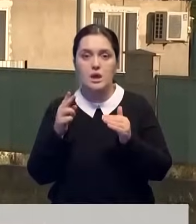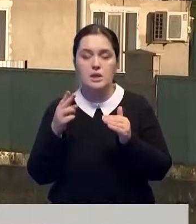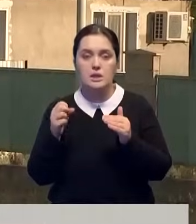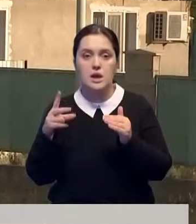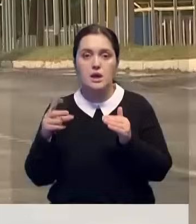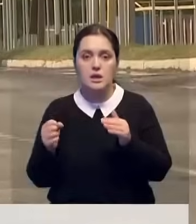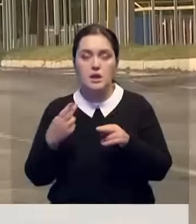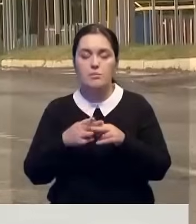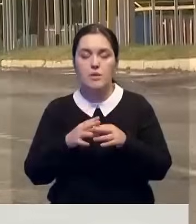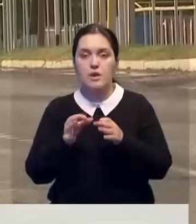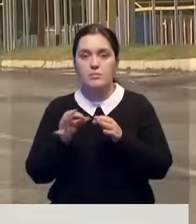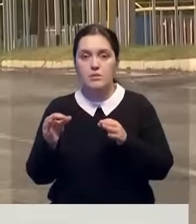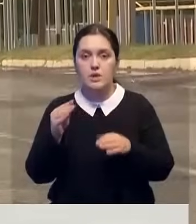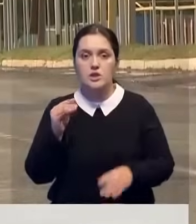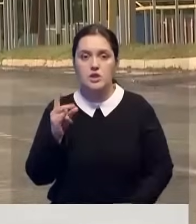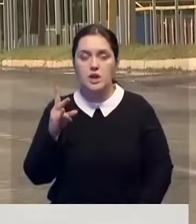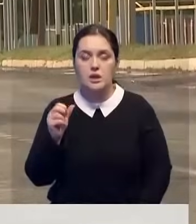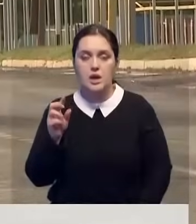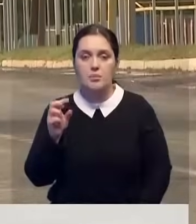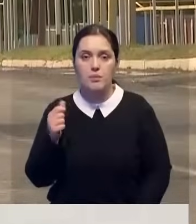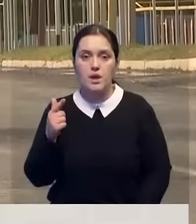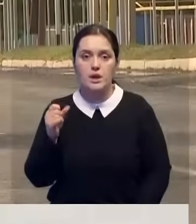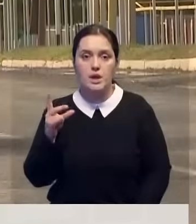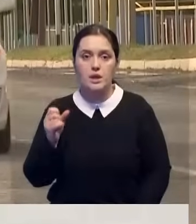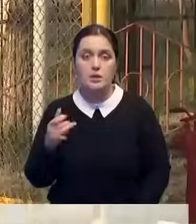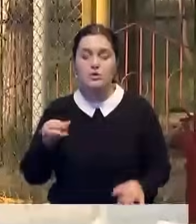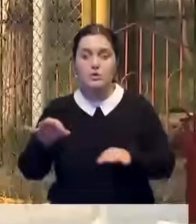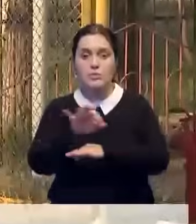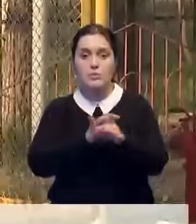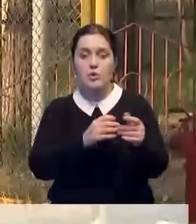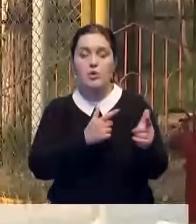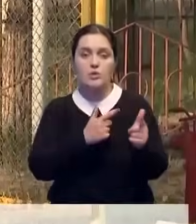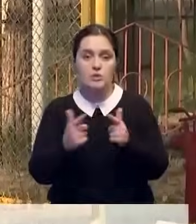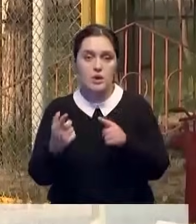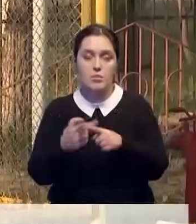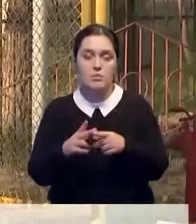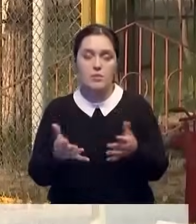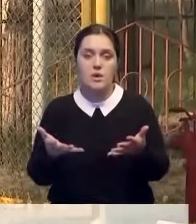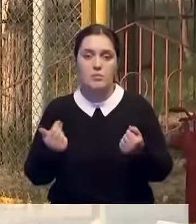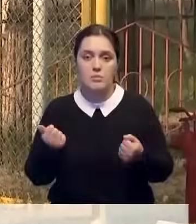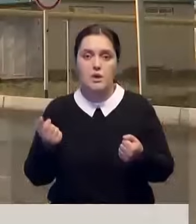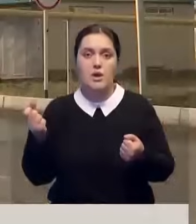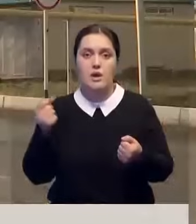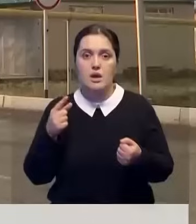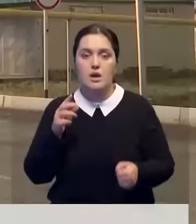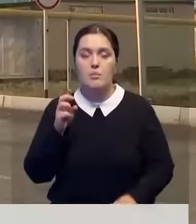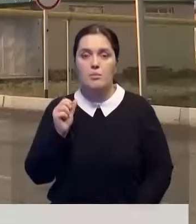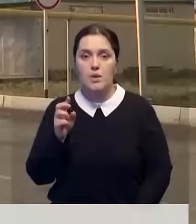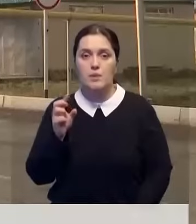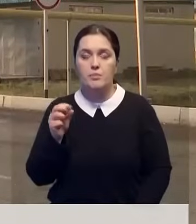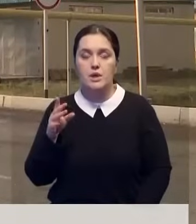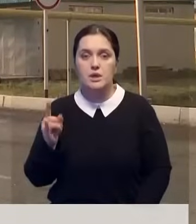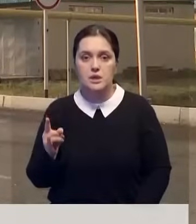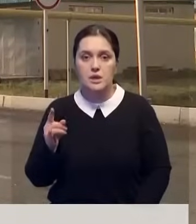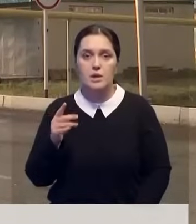очереди микрорайон Жаңа-Баханас. Проектно-сметную документацию уже подготовили к приему голубого топлива. Готовые села Бахбахте, Миялы